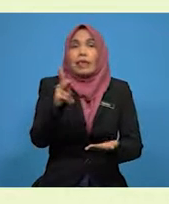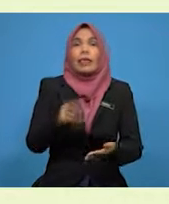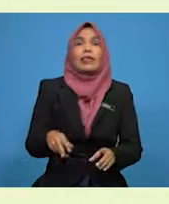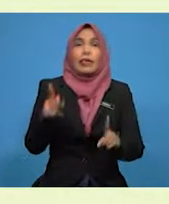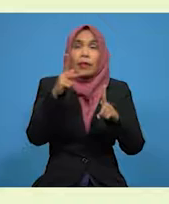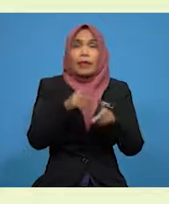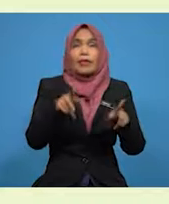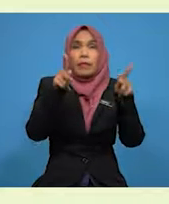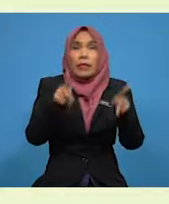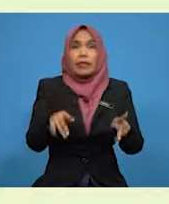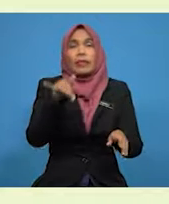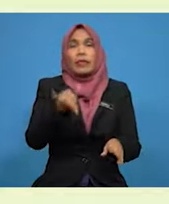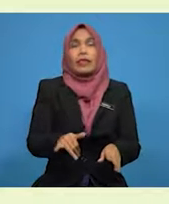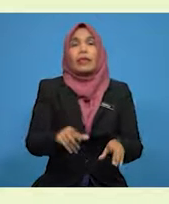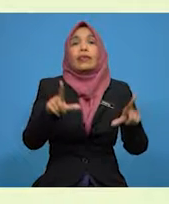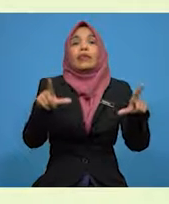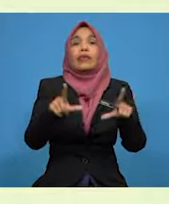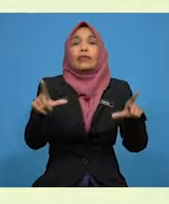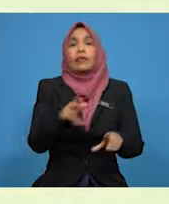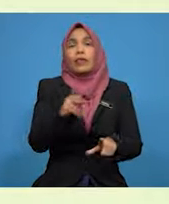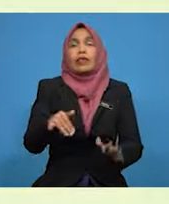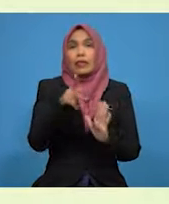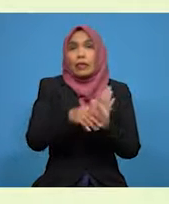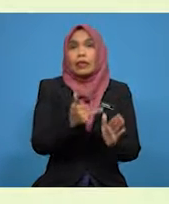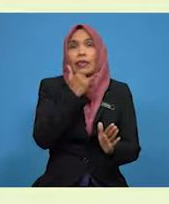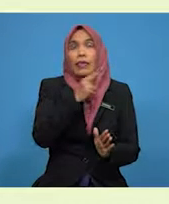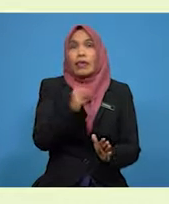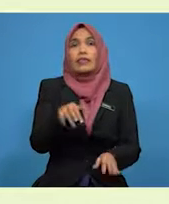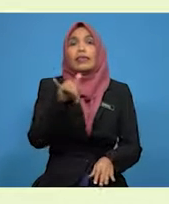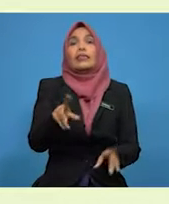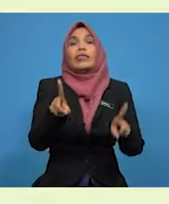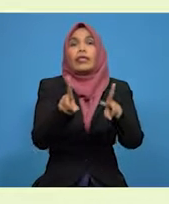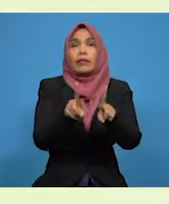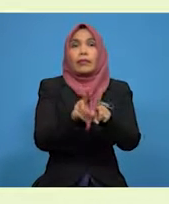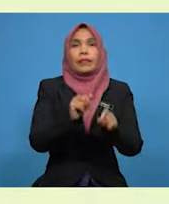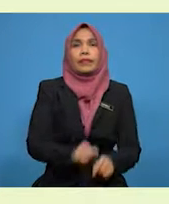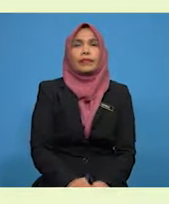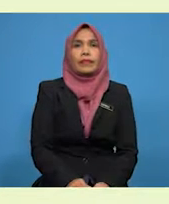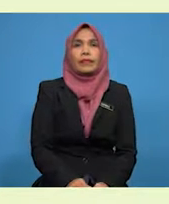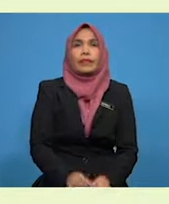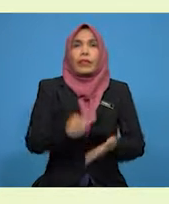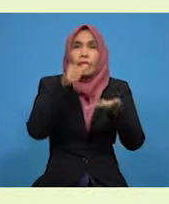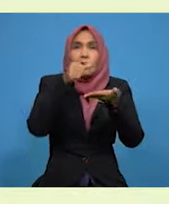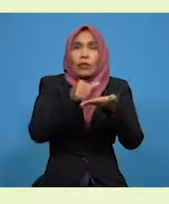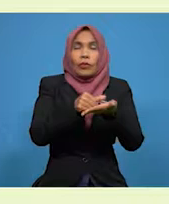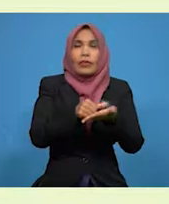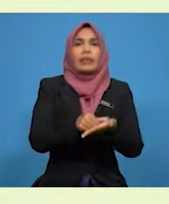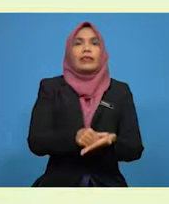berulang kali setelah amaran lisan diberikan. Surat amaran akan dikeluarkan secara